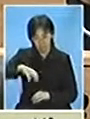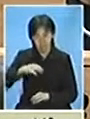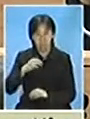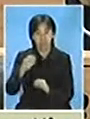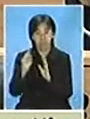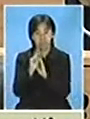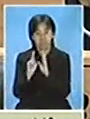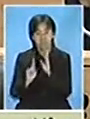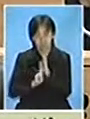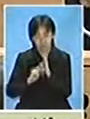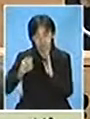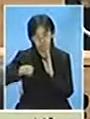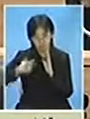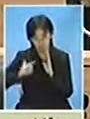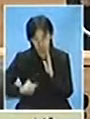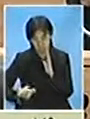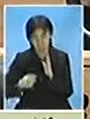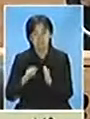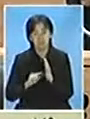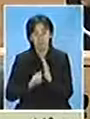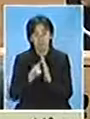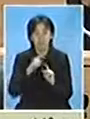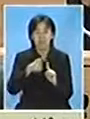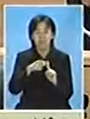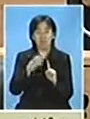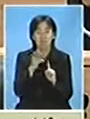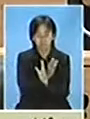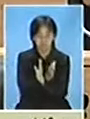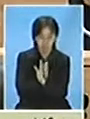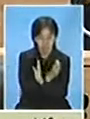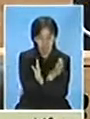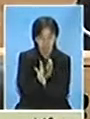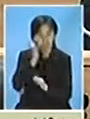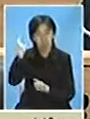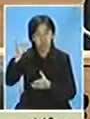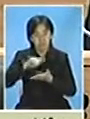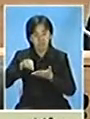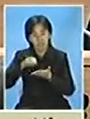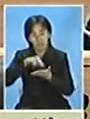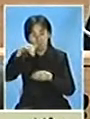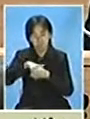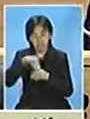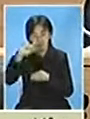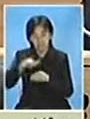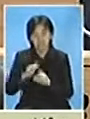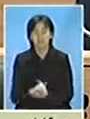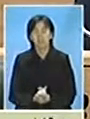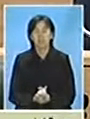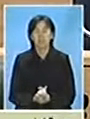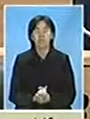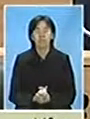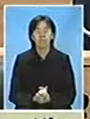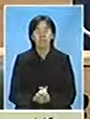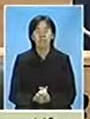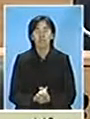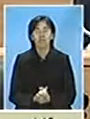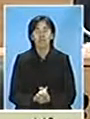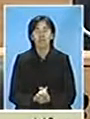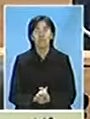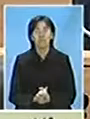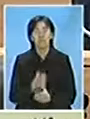เริ่มประมาณสัก6เดือนหลังนี่เราก็จะเริ่มหาสงหาเสียงกันแล้วเพราะฉะนั้นเนี่ย